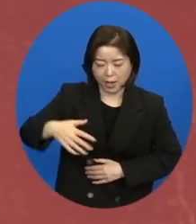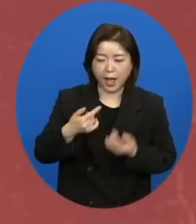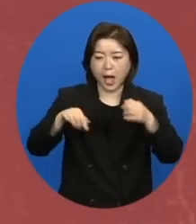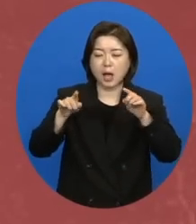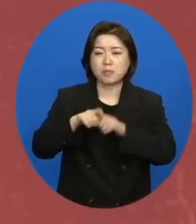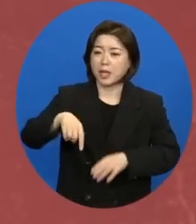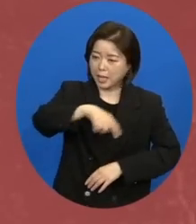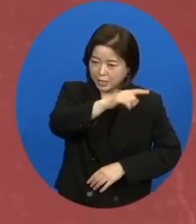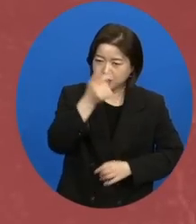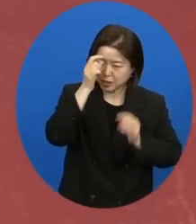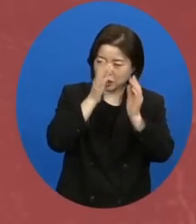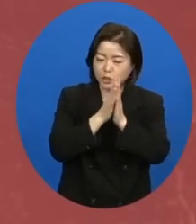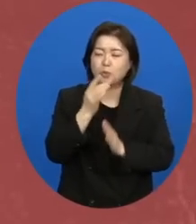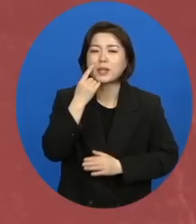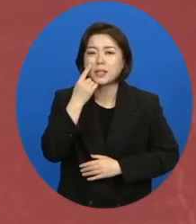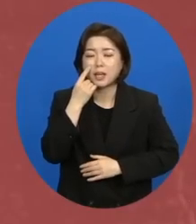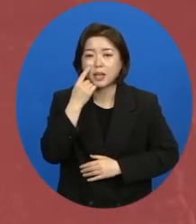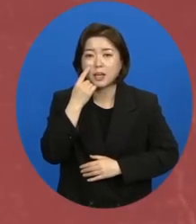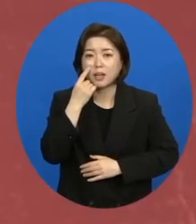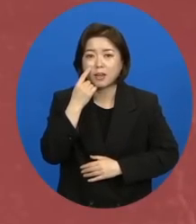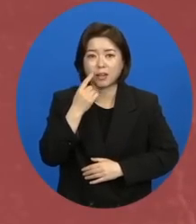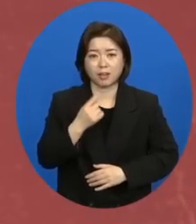가서.